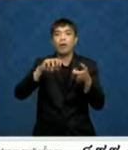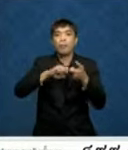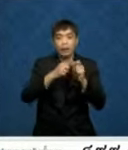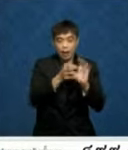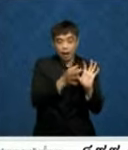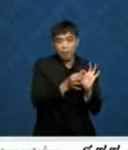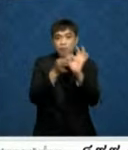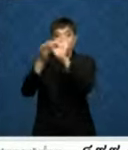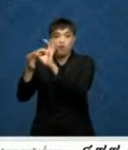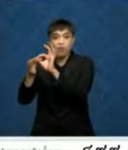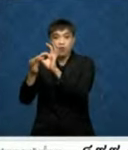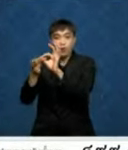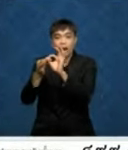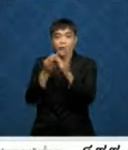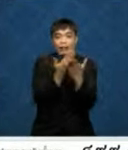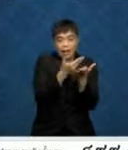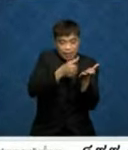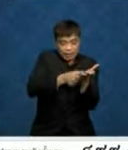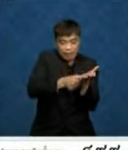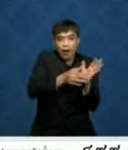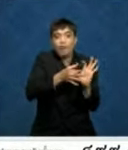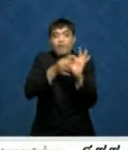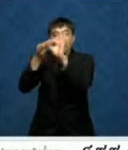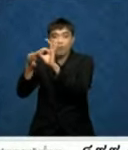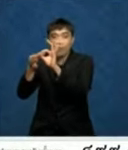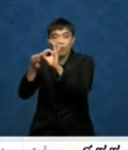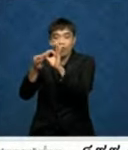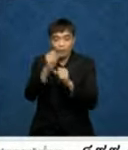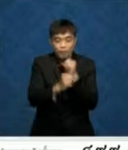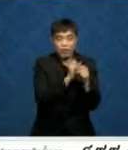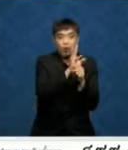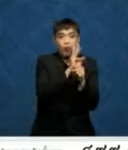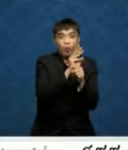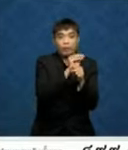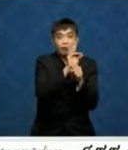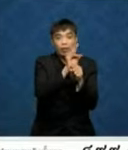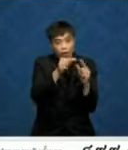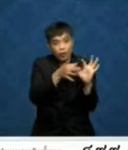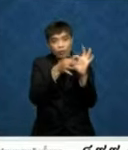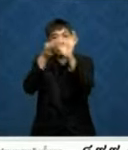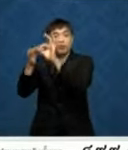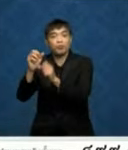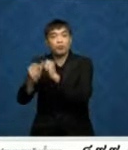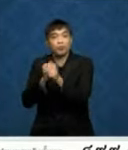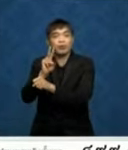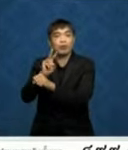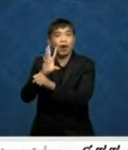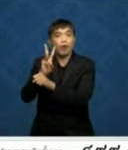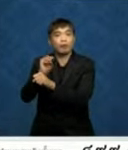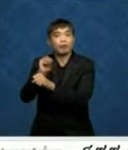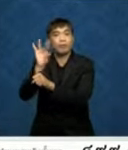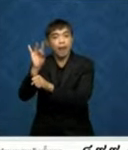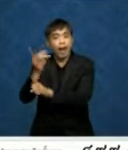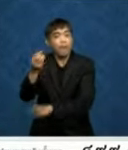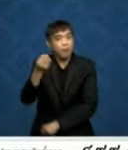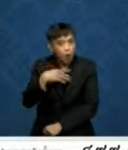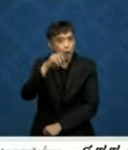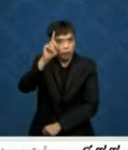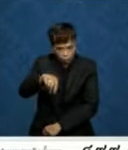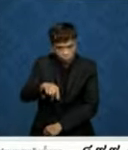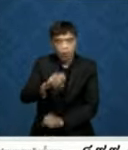ระทรวงการคลังจะอ้างว่าการลงทะเบียนรับสิทธิ์เป็นการทำนิติกรรมสัญญากระทรวงการคลังก็สมควรต้องตอบให้ได้อย่างชัดเจนนะครับว่